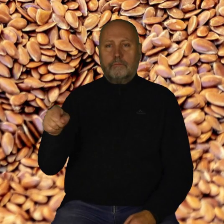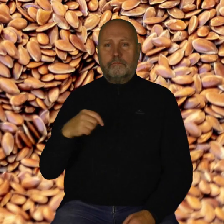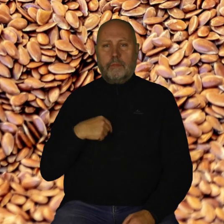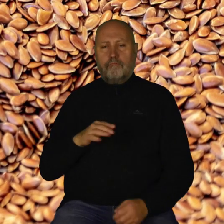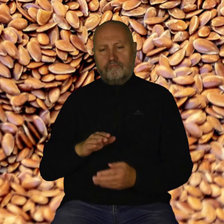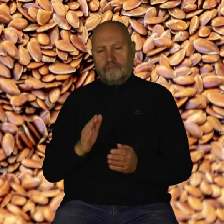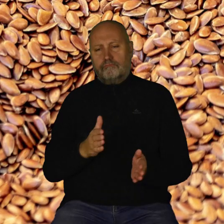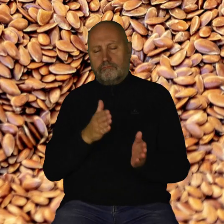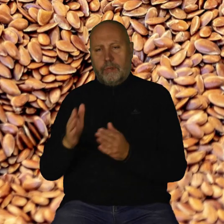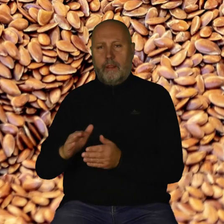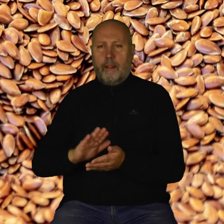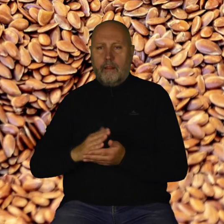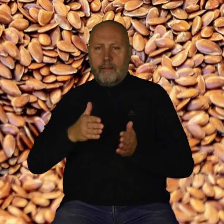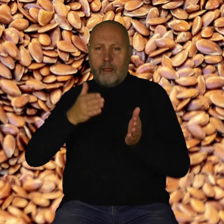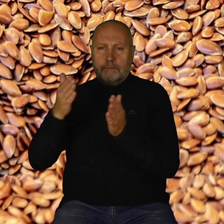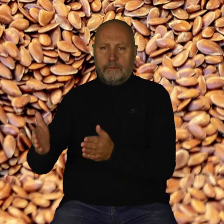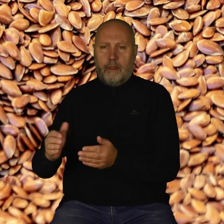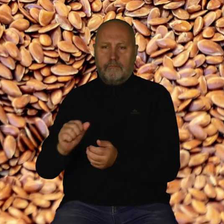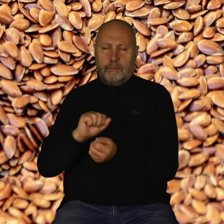procesom